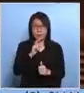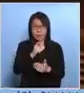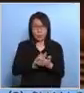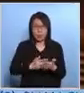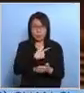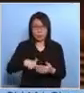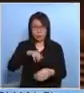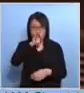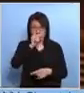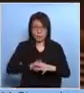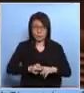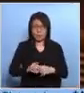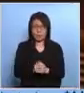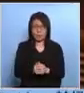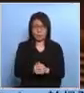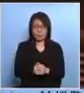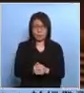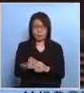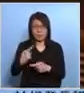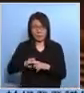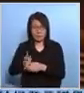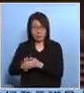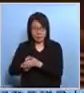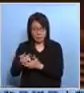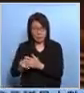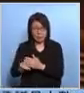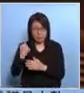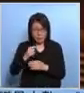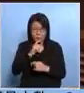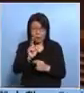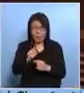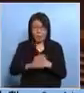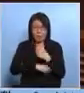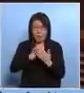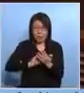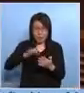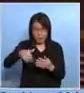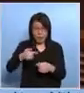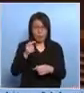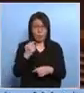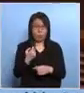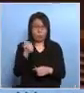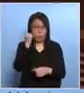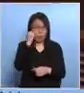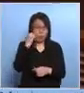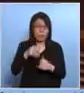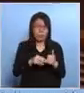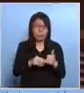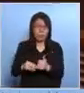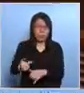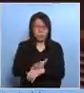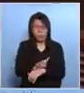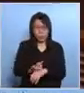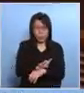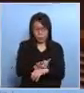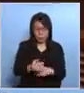咧，亦都係講出一個真相，但係佢冇講出個真相嘅背後。佢個法例得來不易，拖咗好耐啦，唔知幾